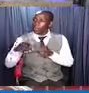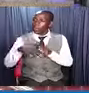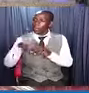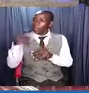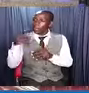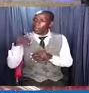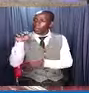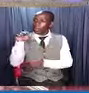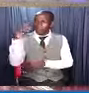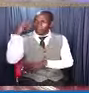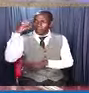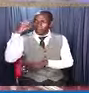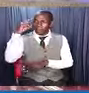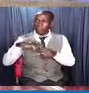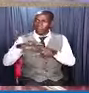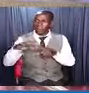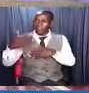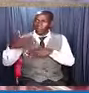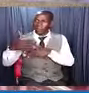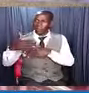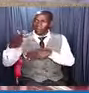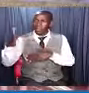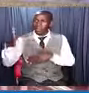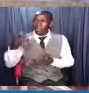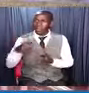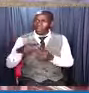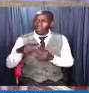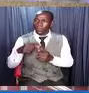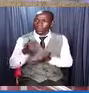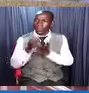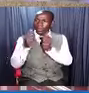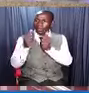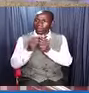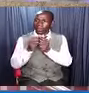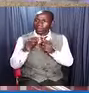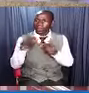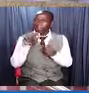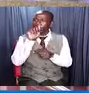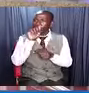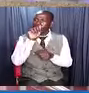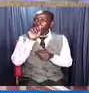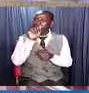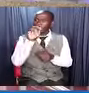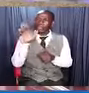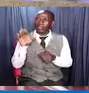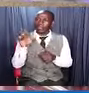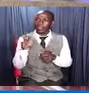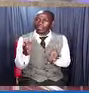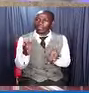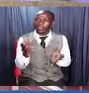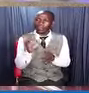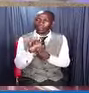yake Nino, kwa mzee Esau. Go to ana mama wake anafuga kuku. And the wife is rearing